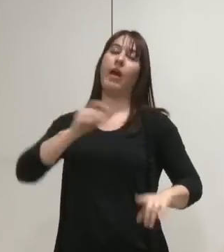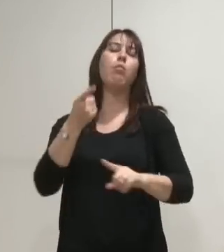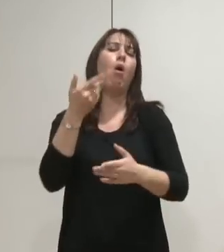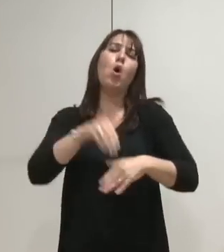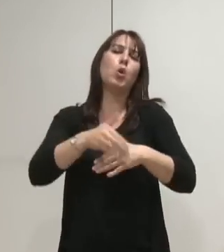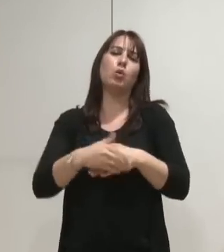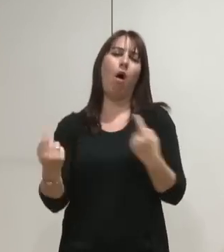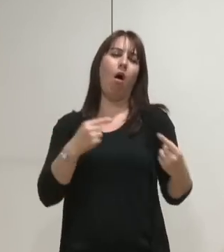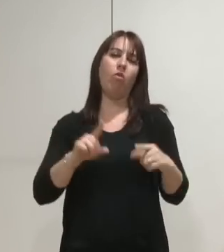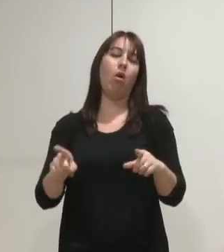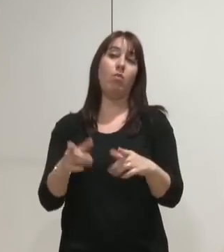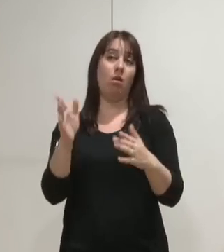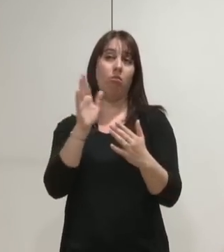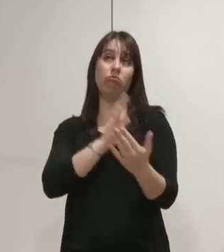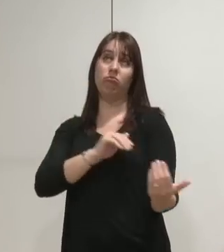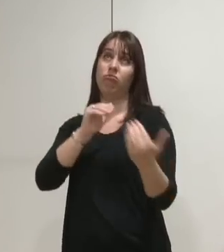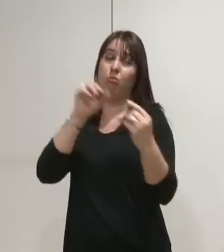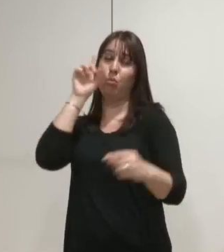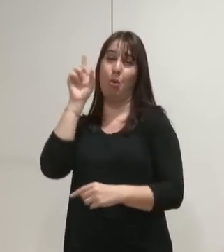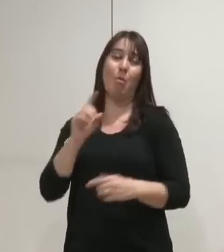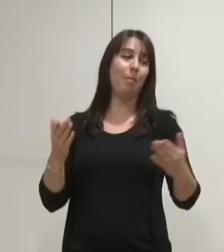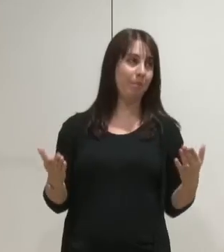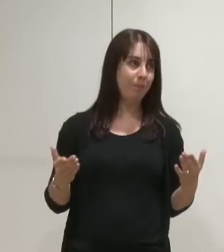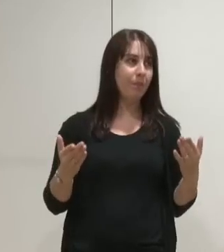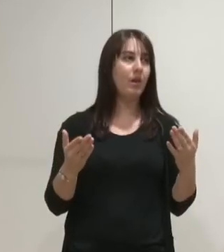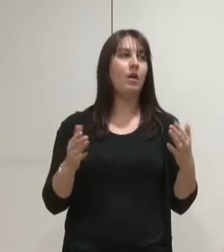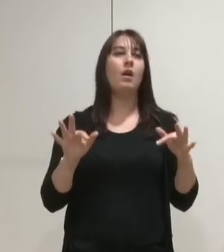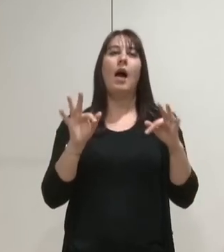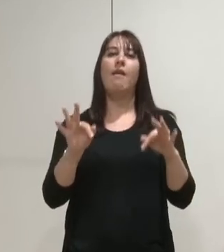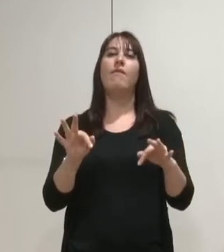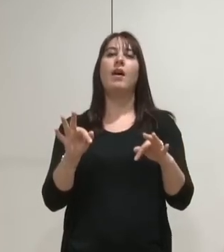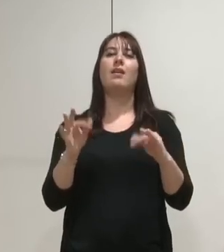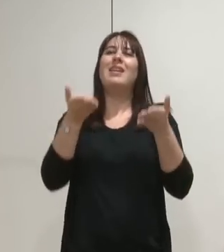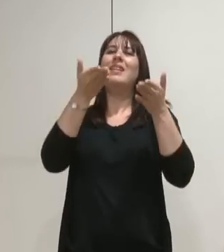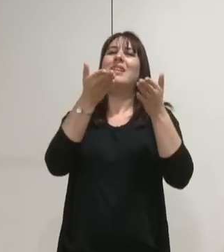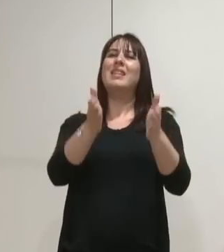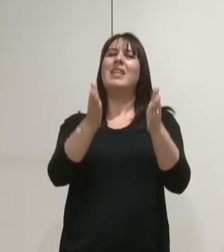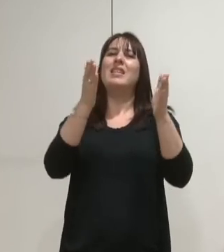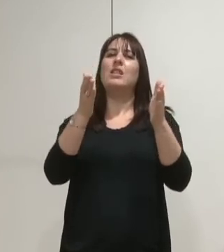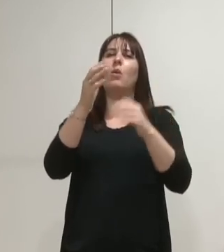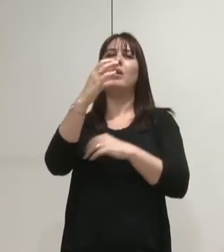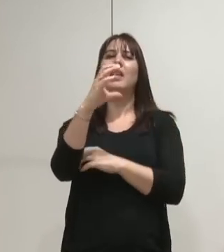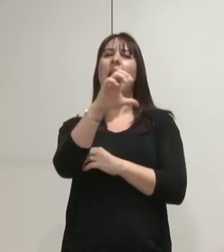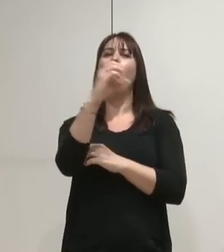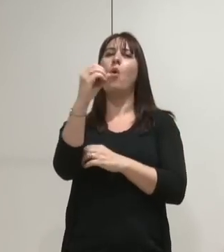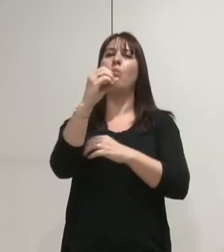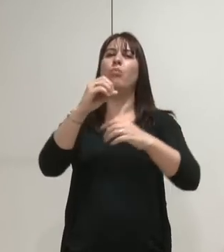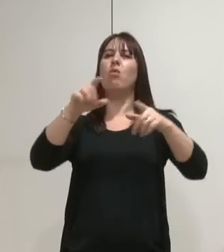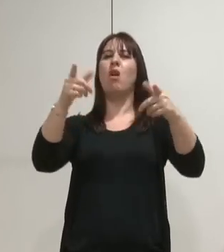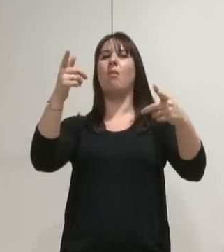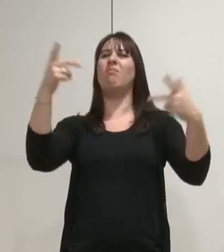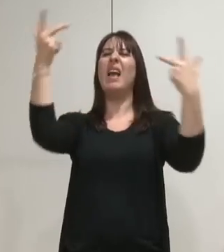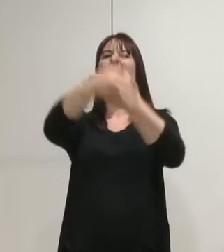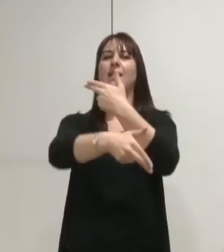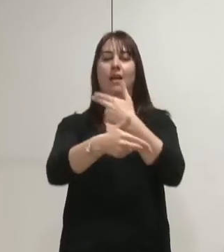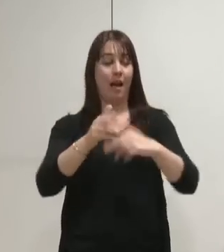mais mais toute chose égal par ailleurs pour casser la décision qui avait été prise de la CAO non pas j'y reviens encore pour lui